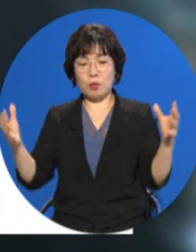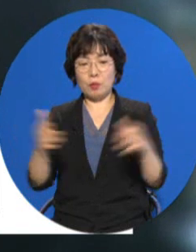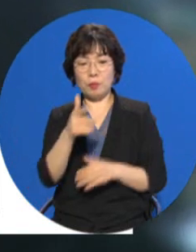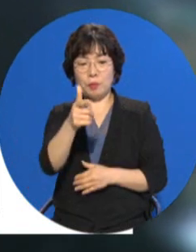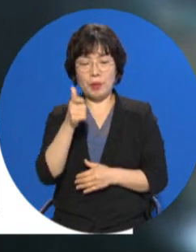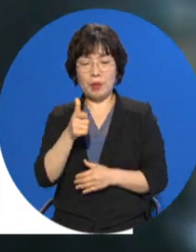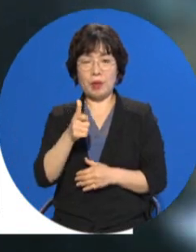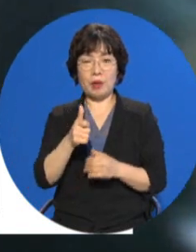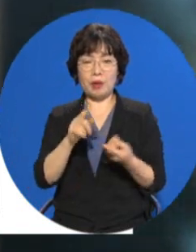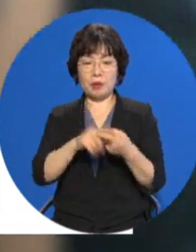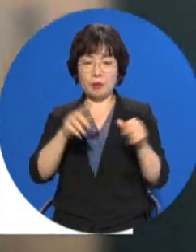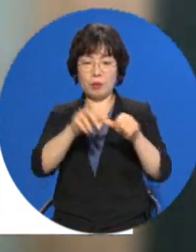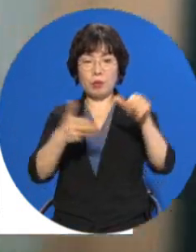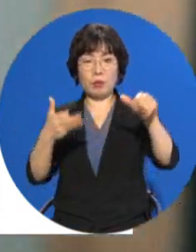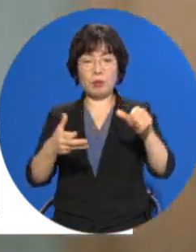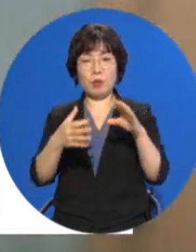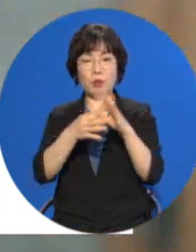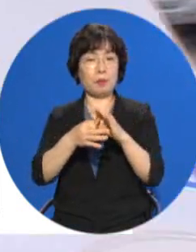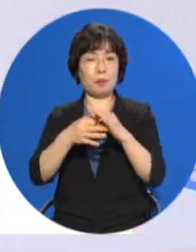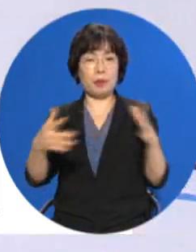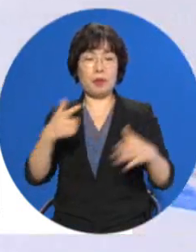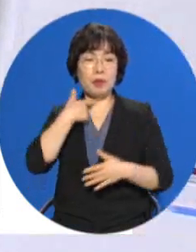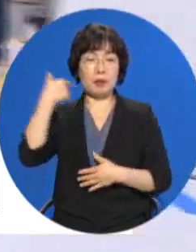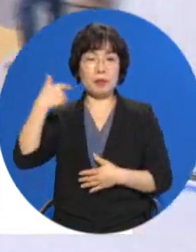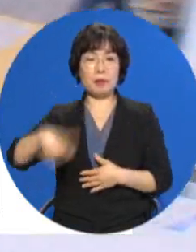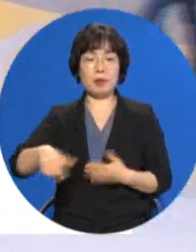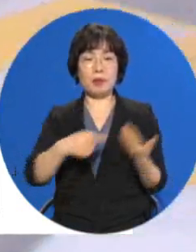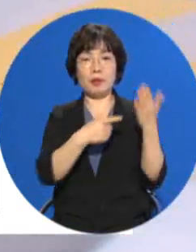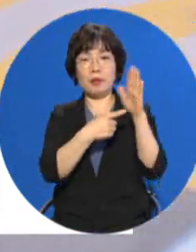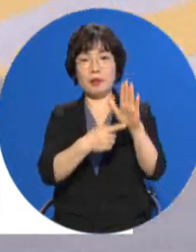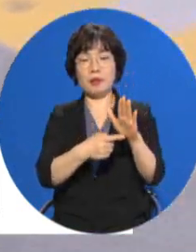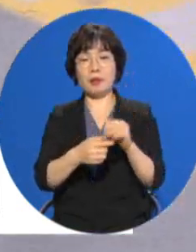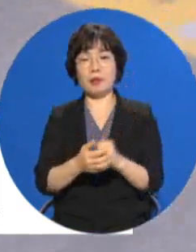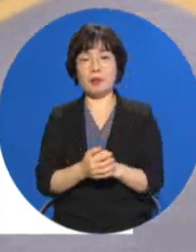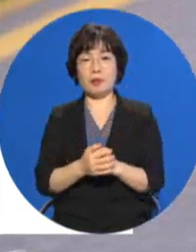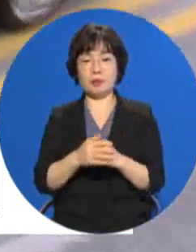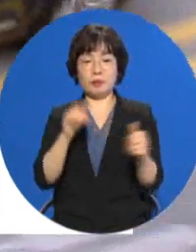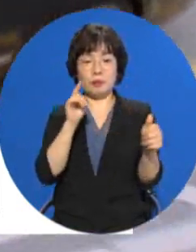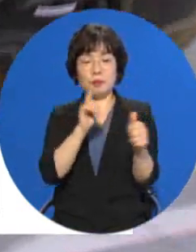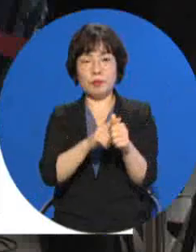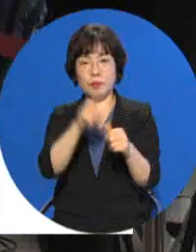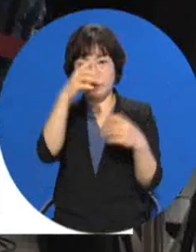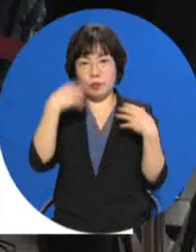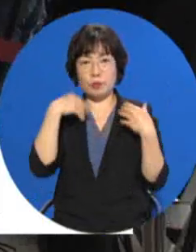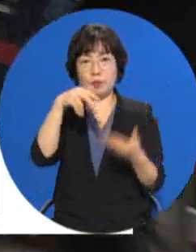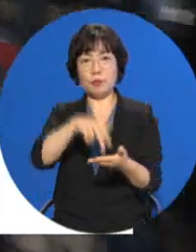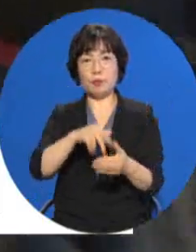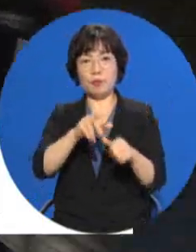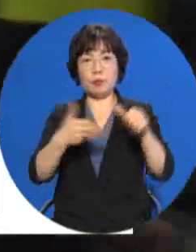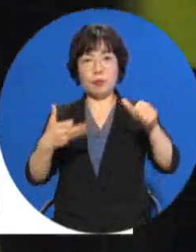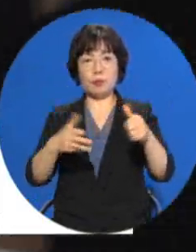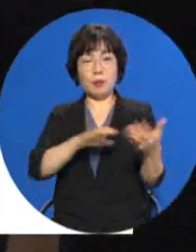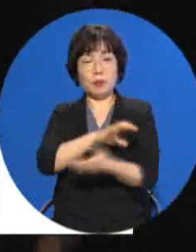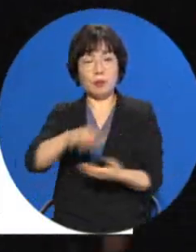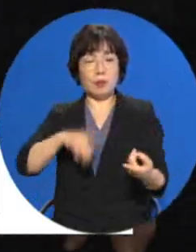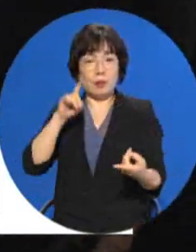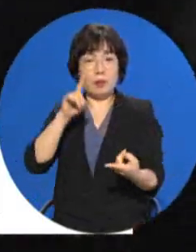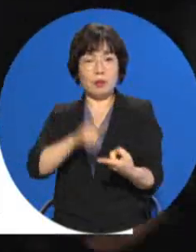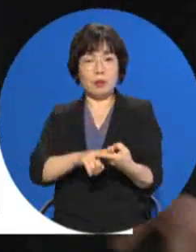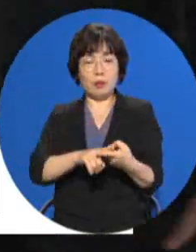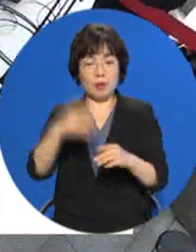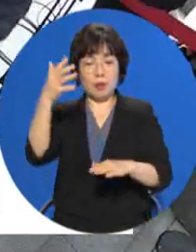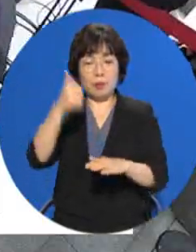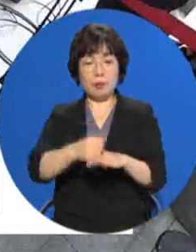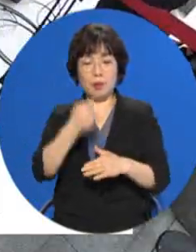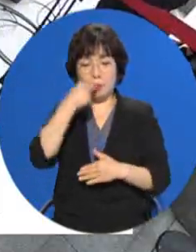명령을 포함해 5.18과 관련성을 부인하고 있습니다. 하지만 전두환이 정부 차원의 5.18 왜곡 시도에 최종